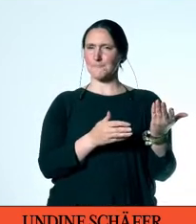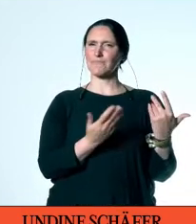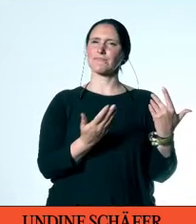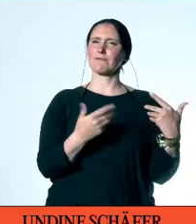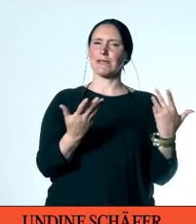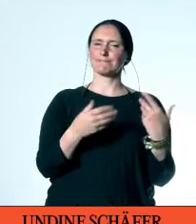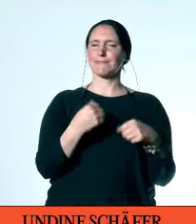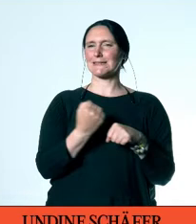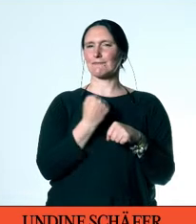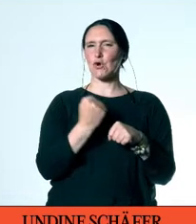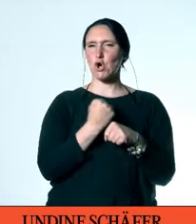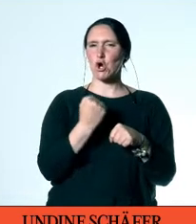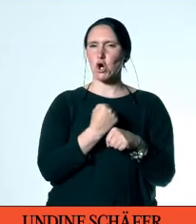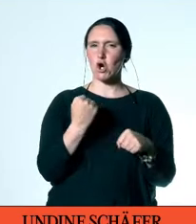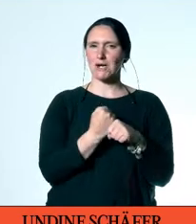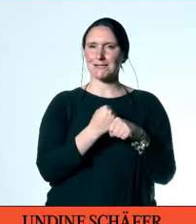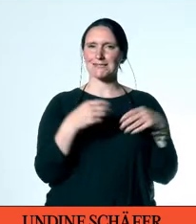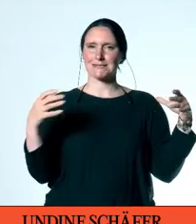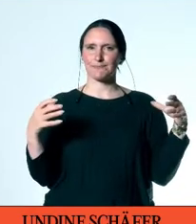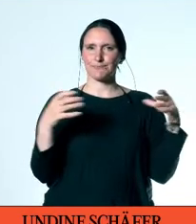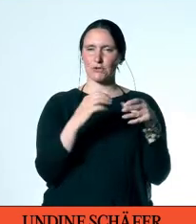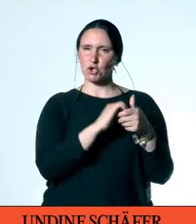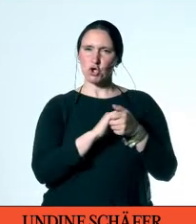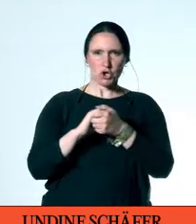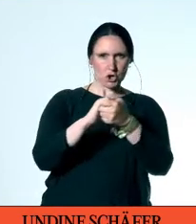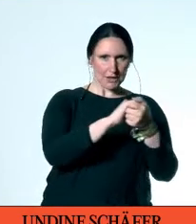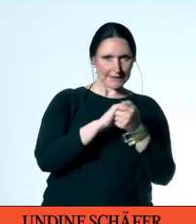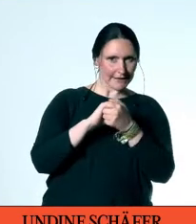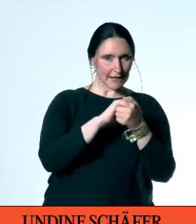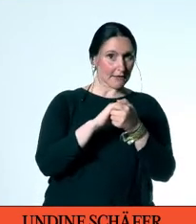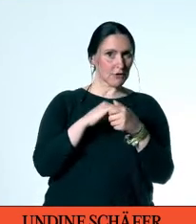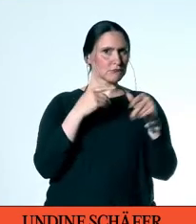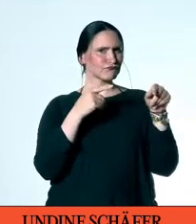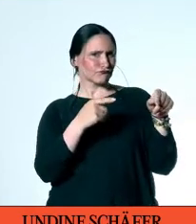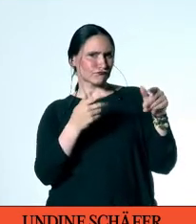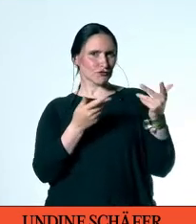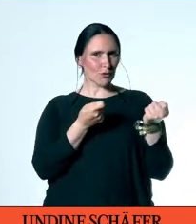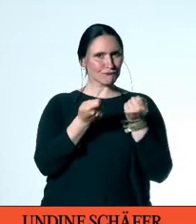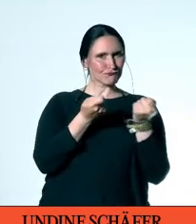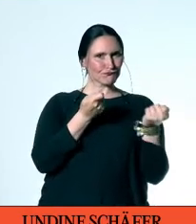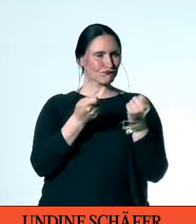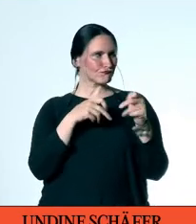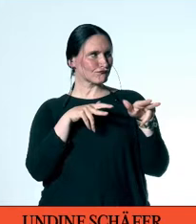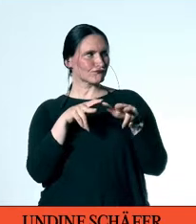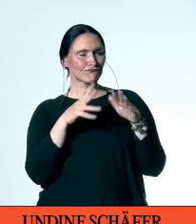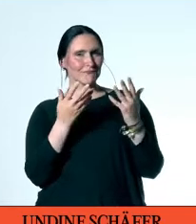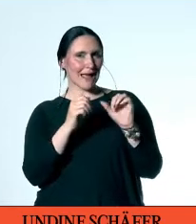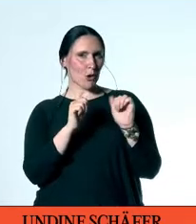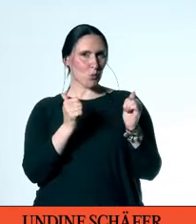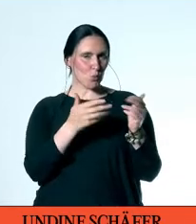work. Wie kommt ihr denn zusammen, Paula, als Kollektiv und wie organisiert ihr euch?